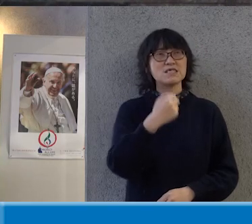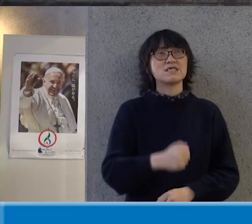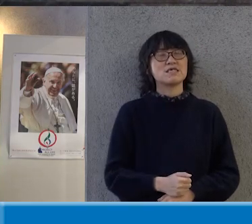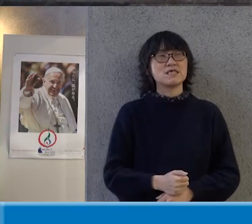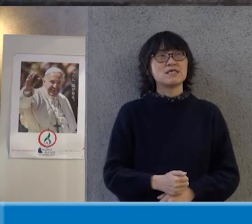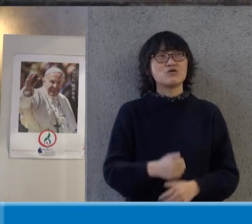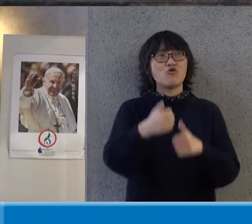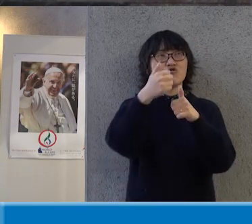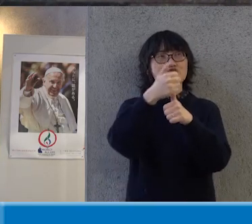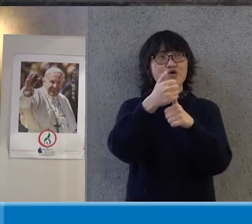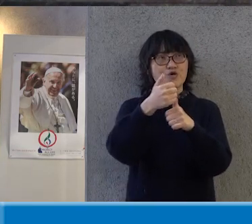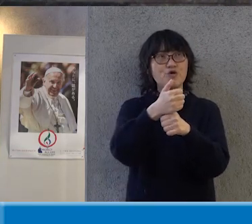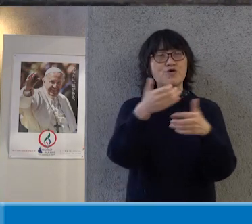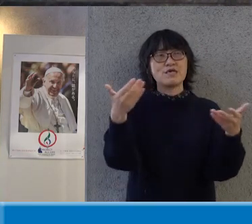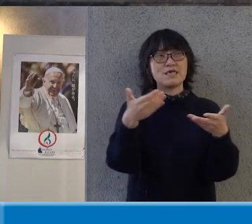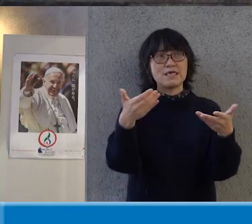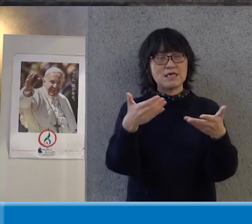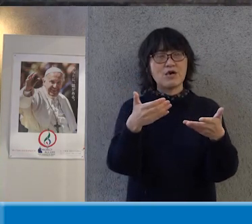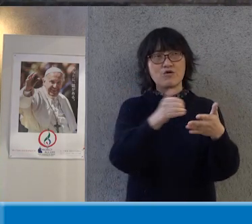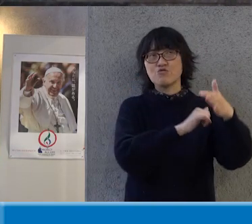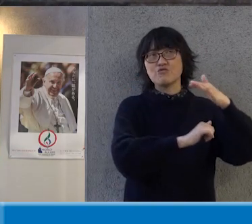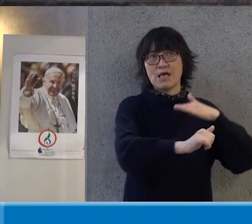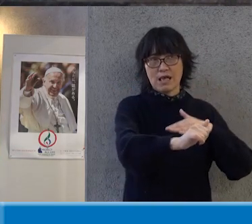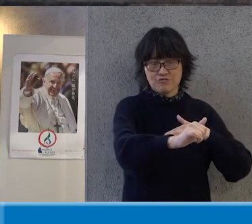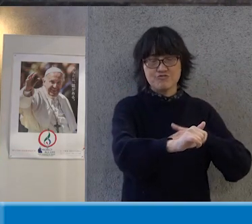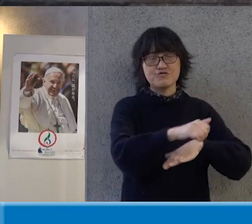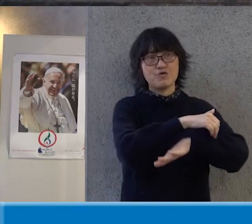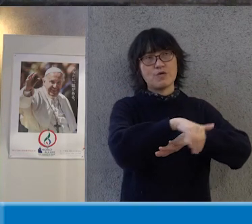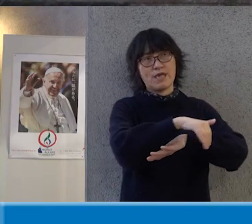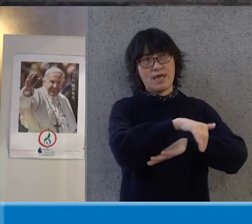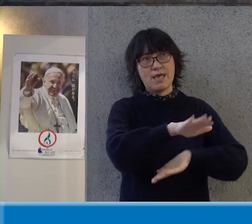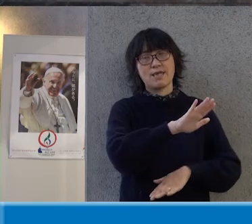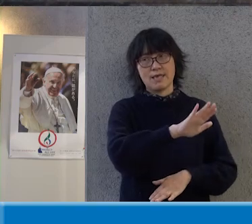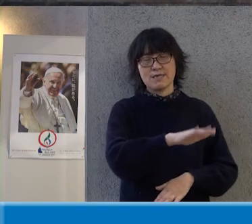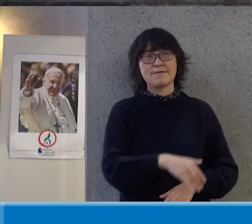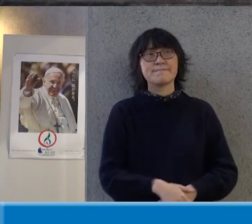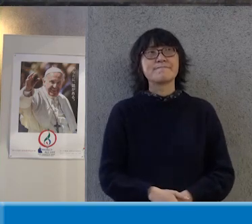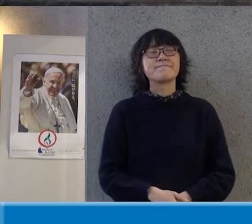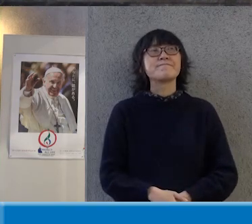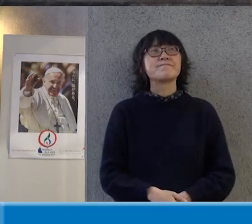祭として赴任されることになっています。